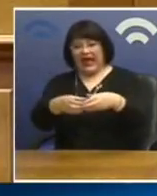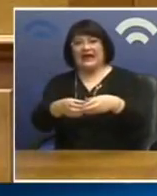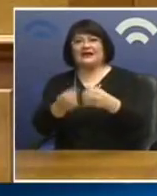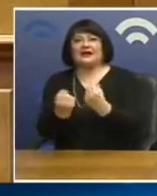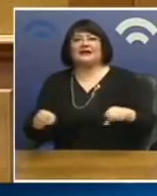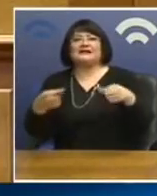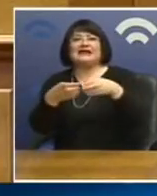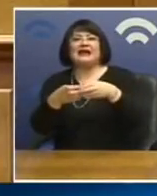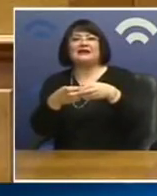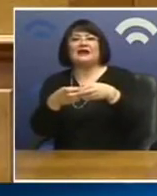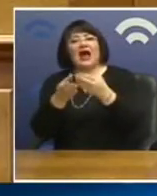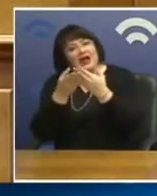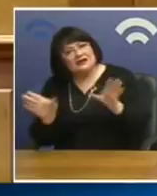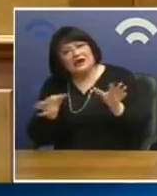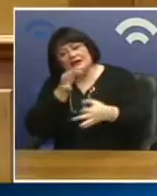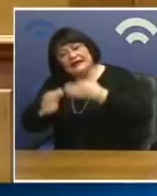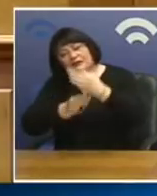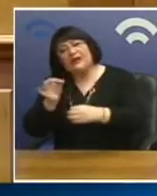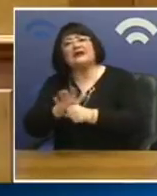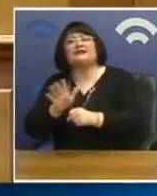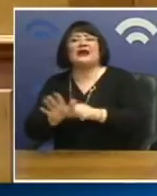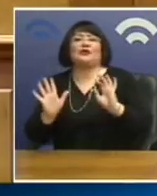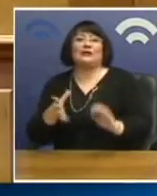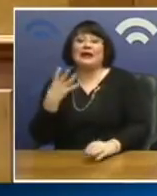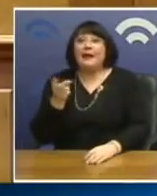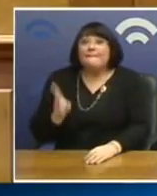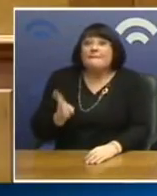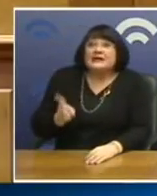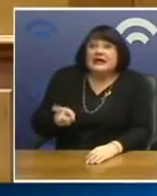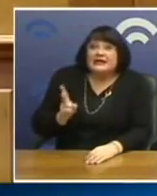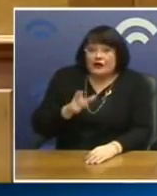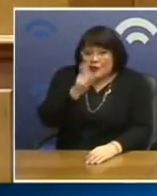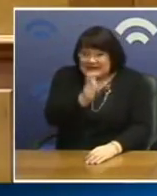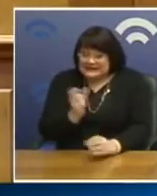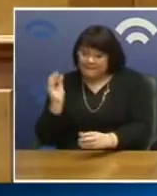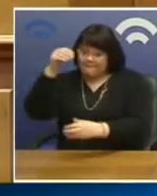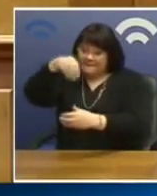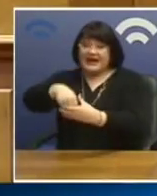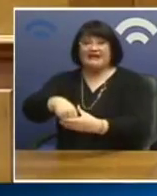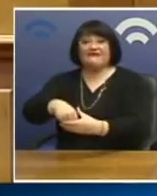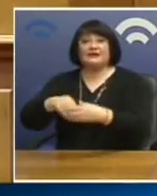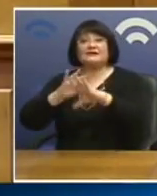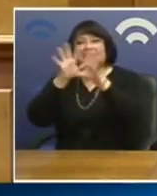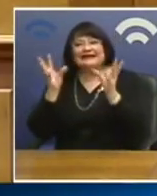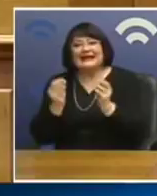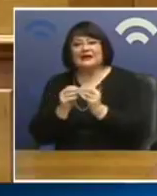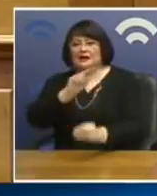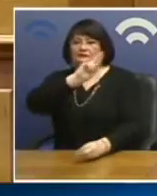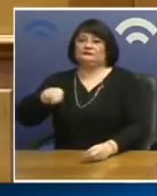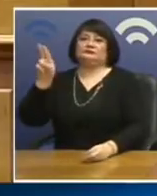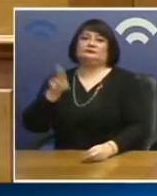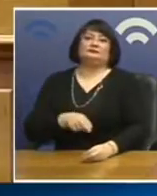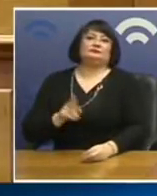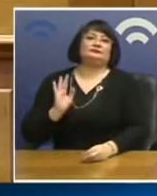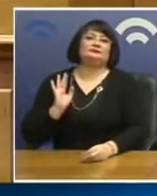δημόσιας διαβούλευσης. Ότι υπάρχει δηλαδή κίνδυνος με την παρέμβασή σας συνολικής ματέωσης της ανάκτησης